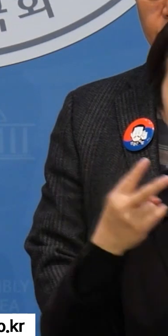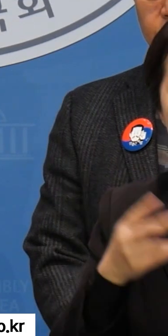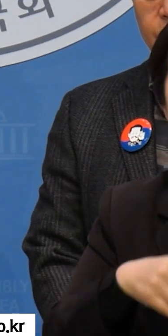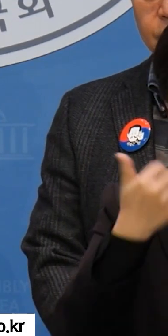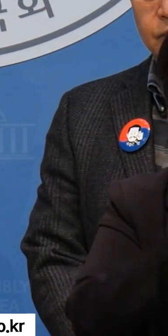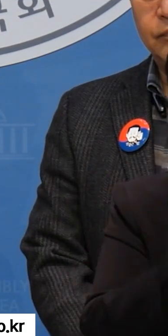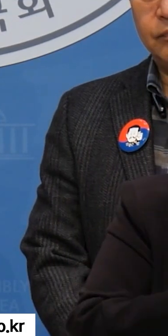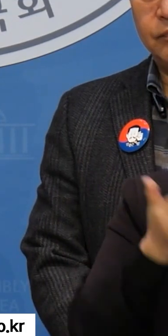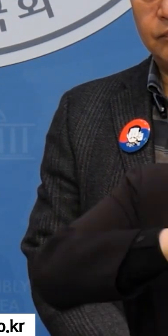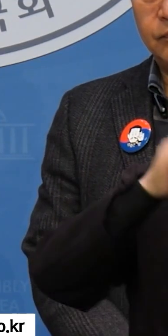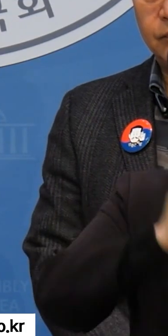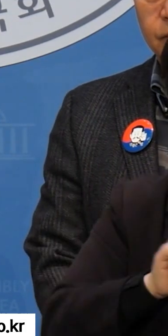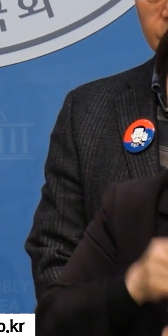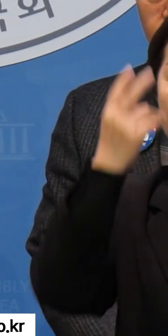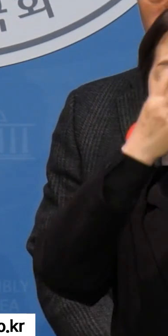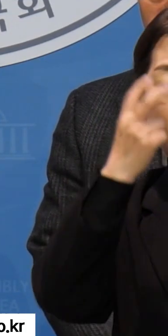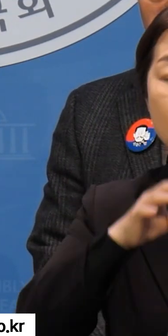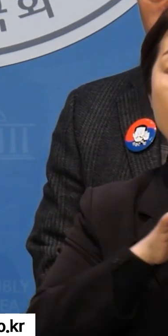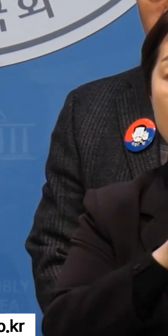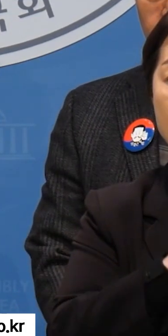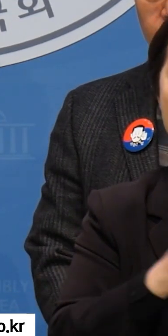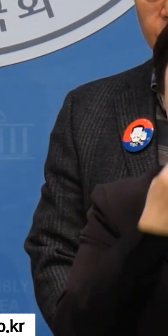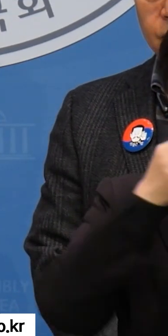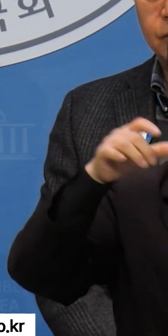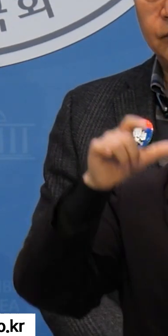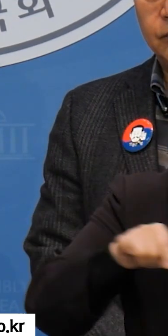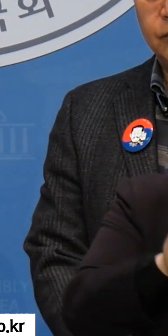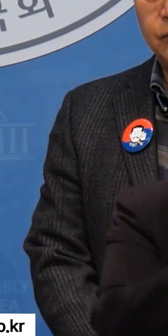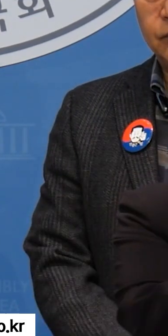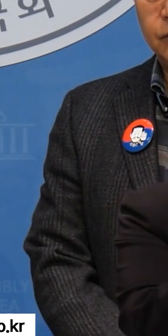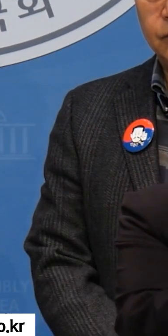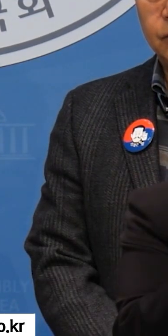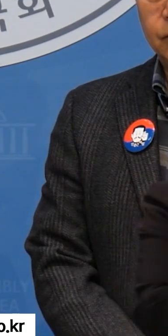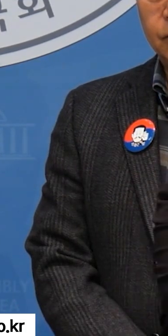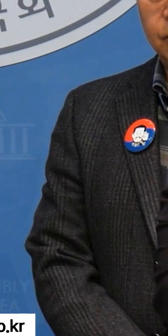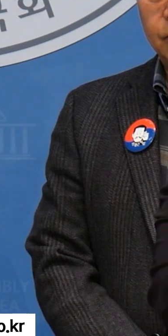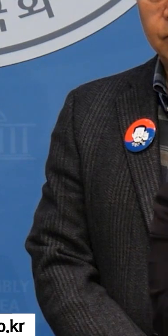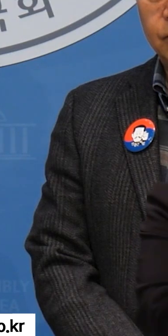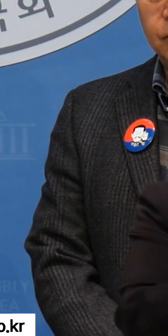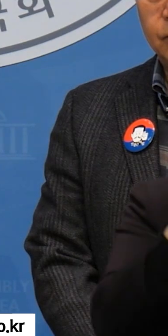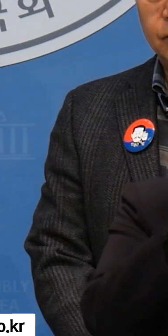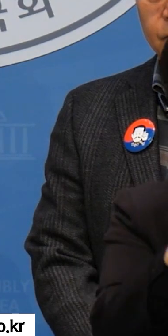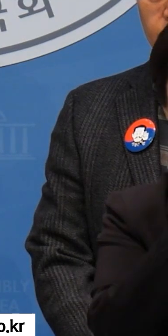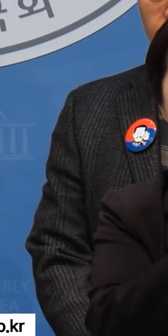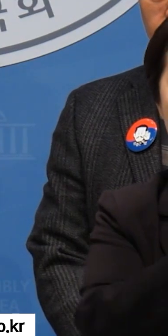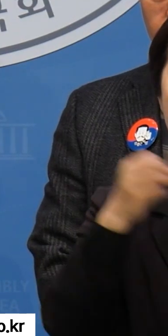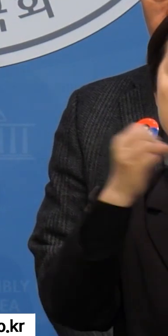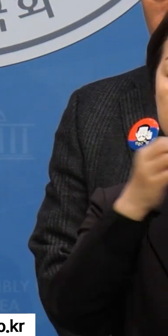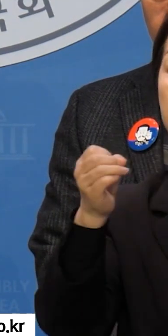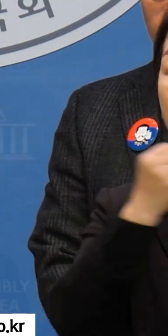간담회, 정기 설문조사 등을 통하여 서울시당에 직접 방문하고 소통하며